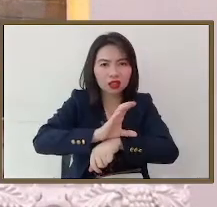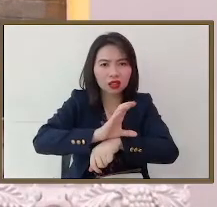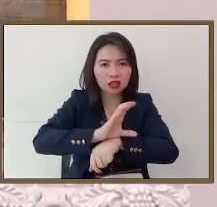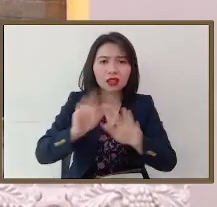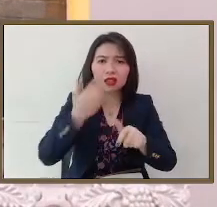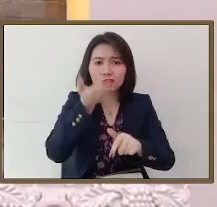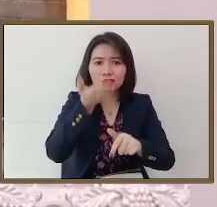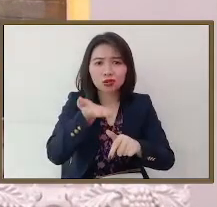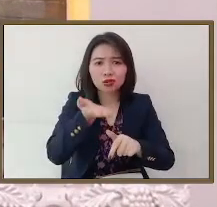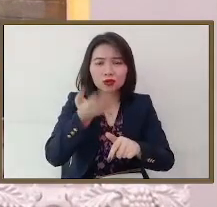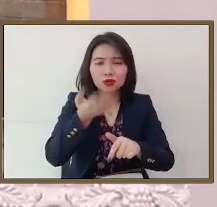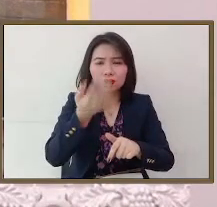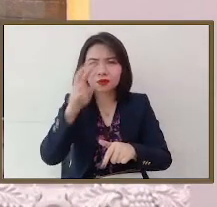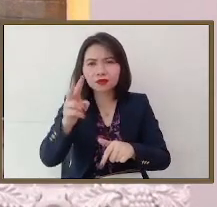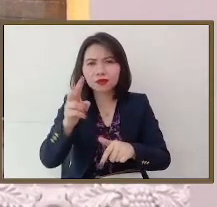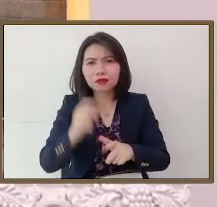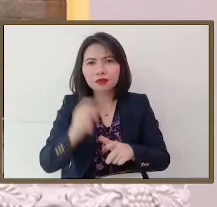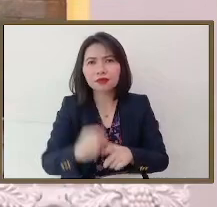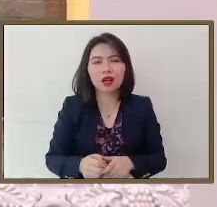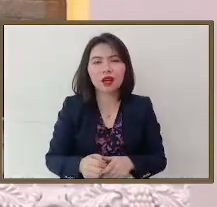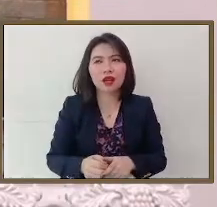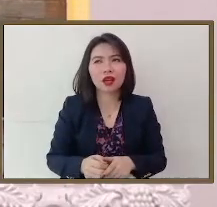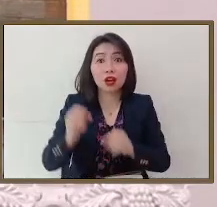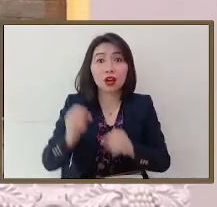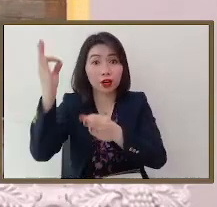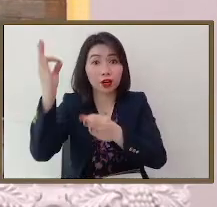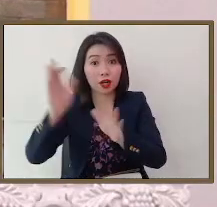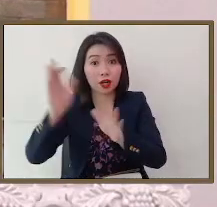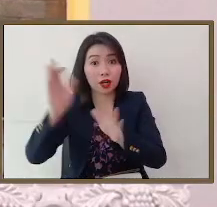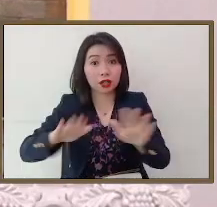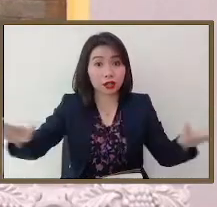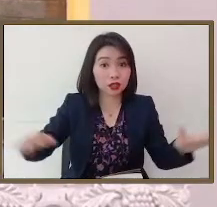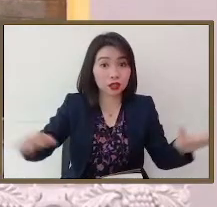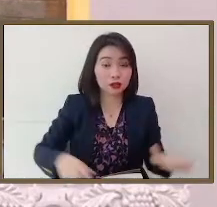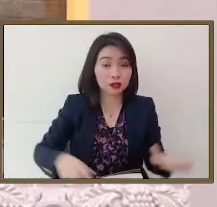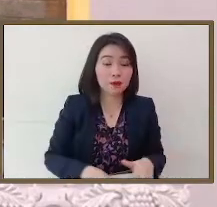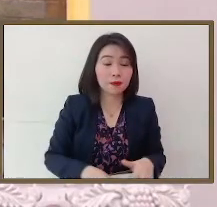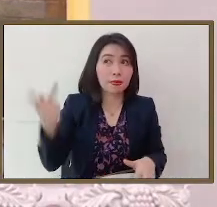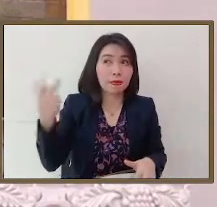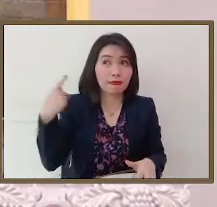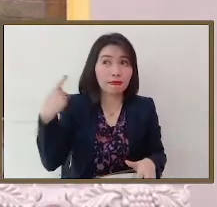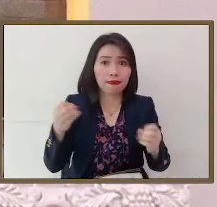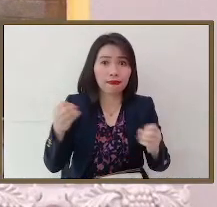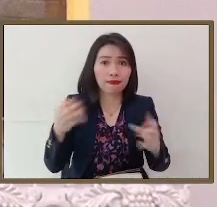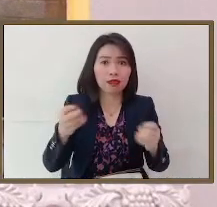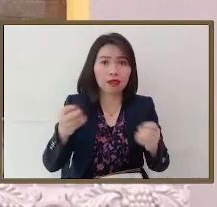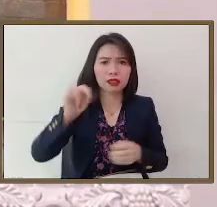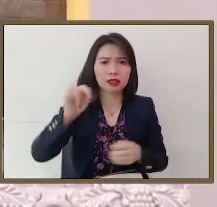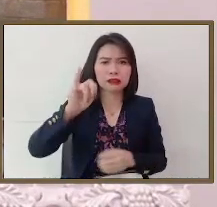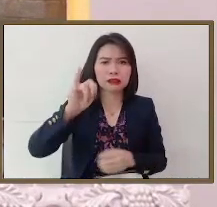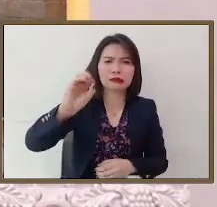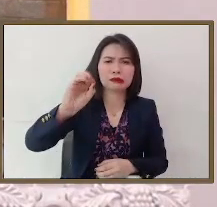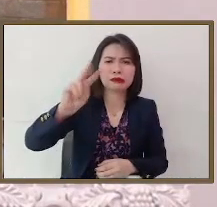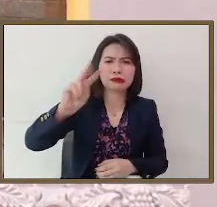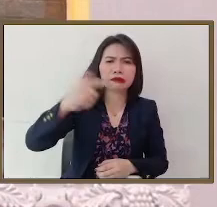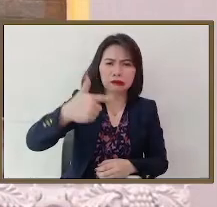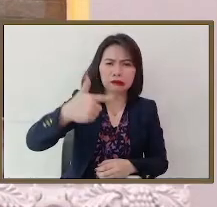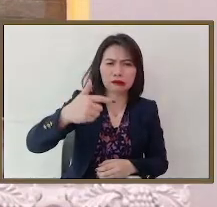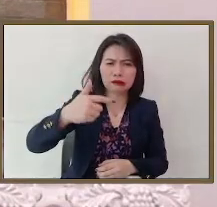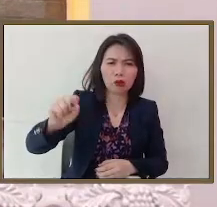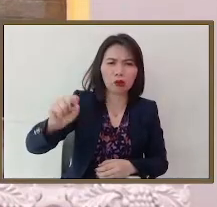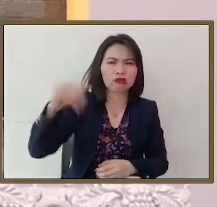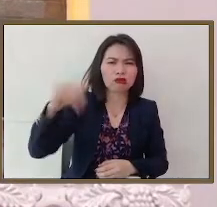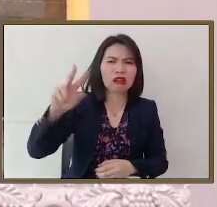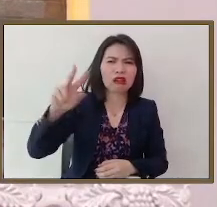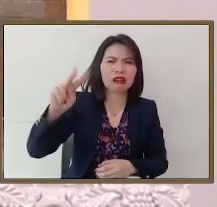ng bata, mga kapatid, sa simbahan, na ang dami-dami yung mga ninongs at mga ninangs, you know, magpapakasal, ang dami yung mga